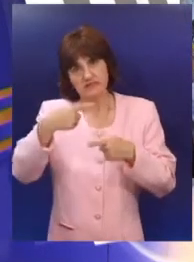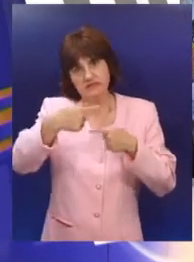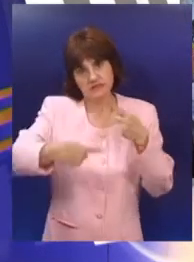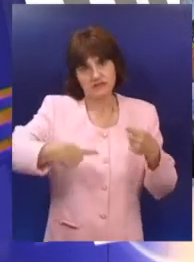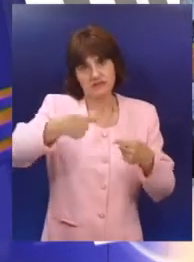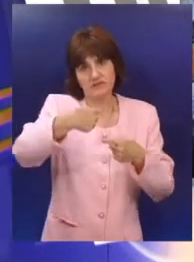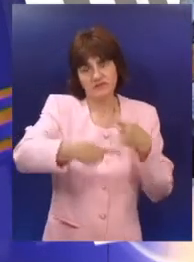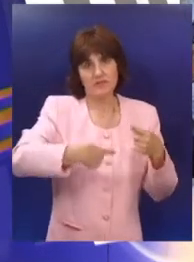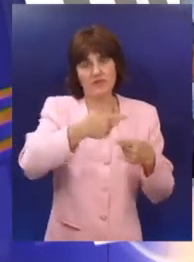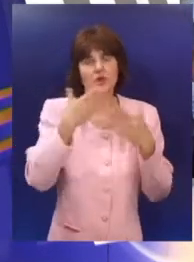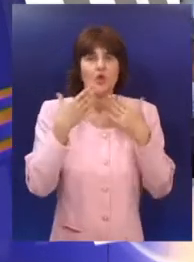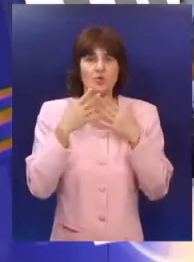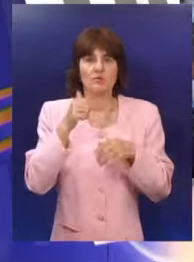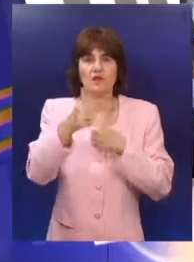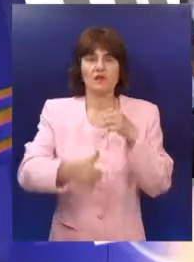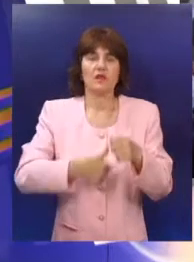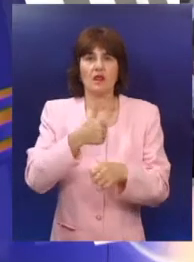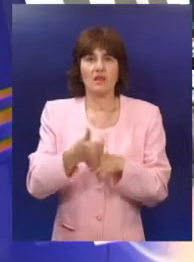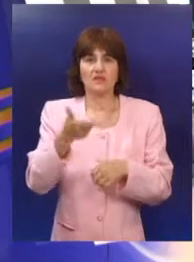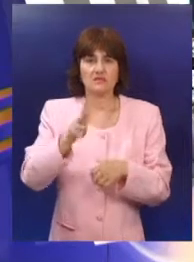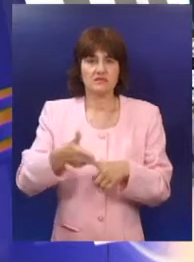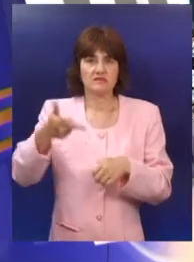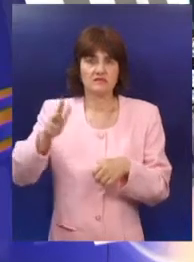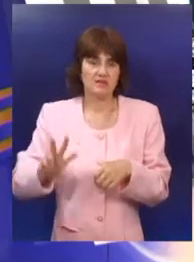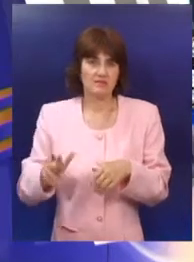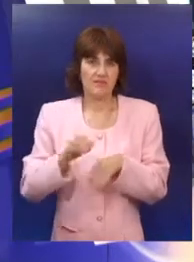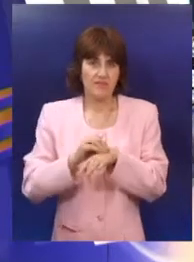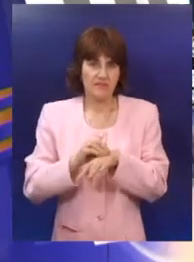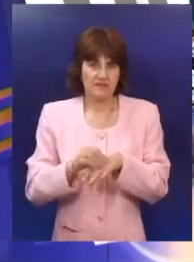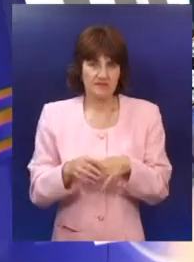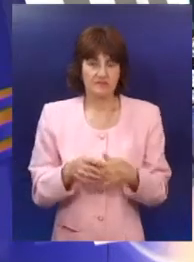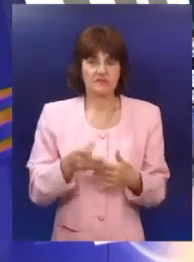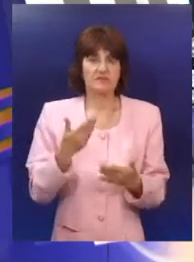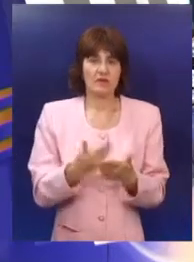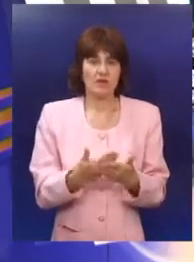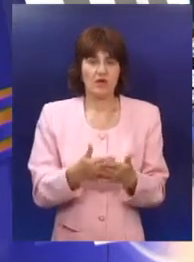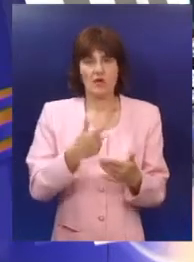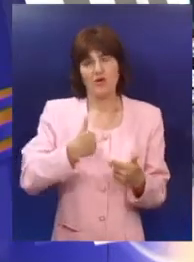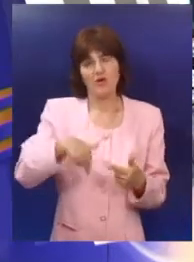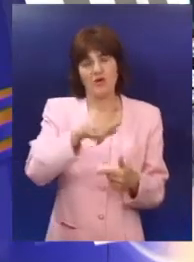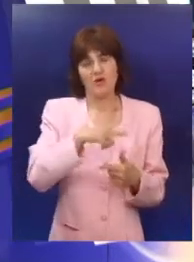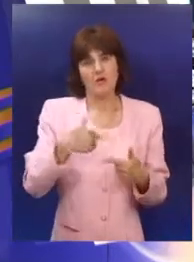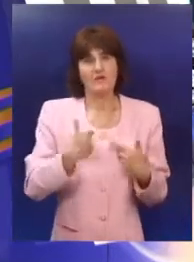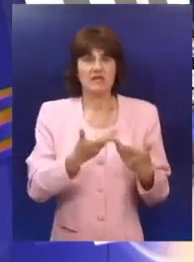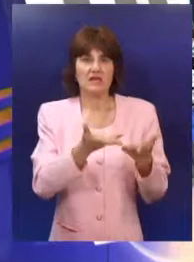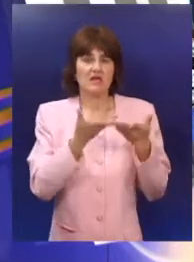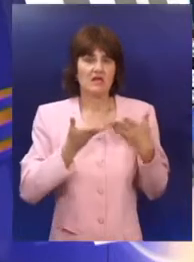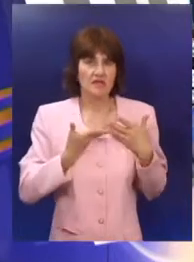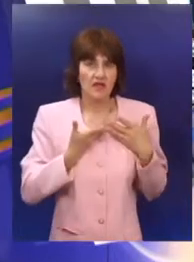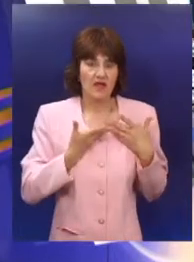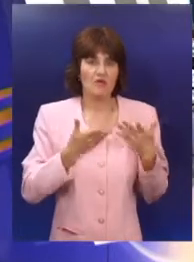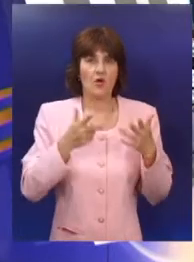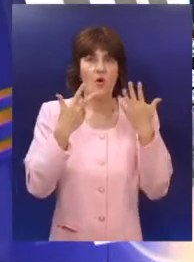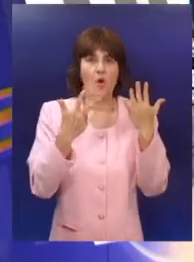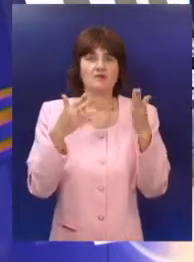dođe smena i uspeli smo čitavu sezonu popuniti. Negde oko 8000 hektara je dato nama na upravljanje, što će